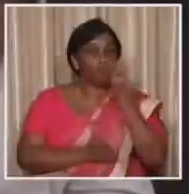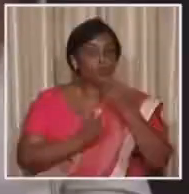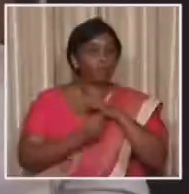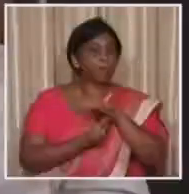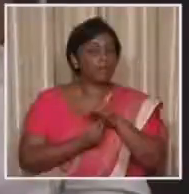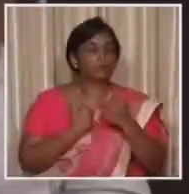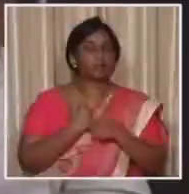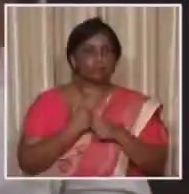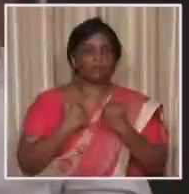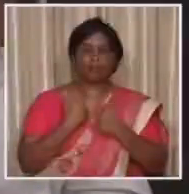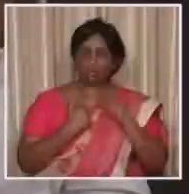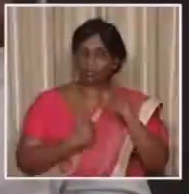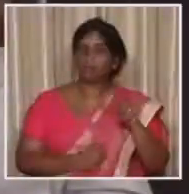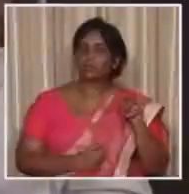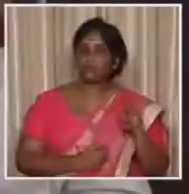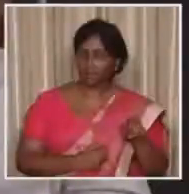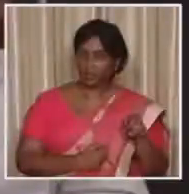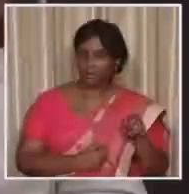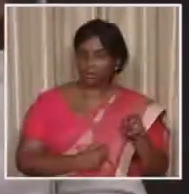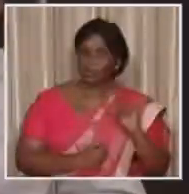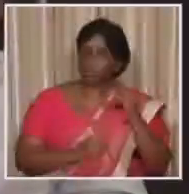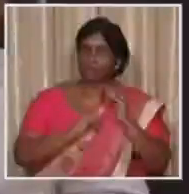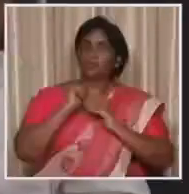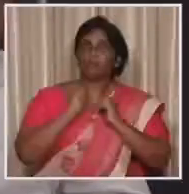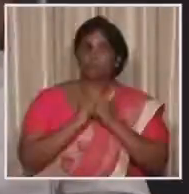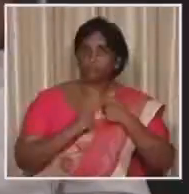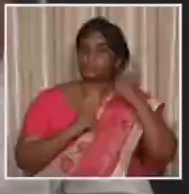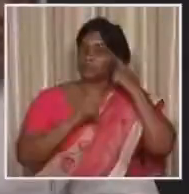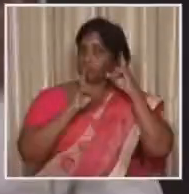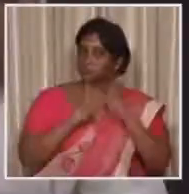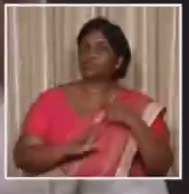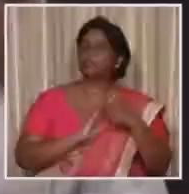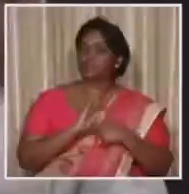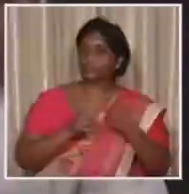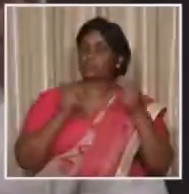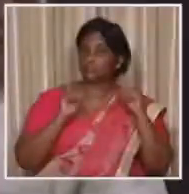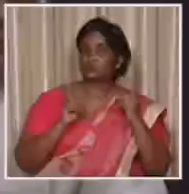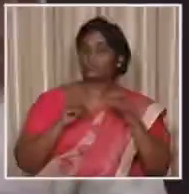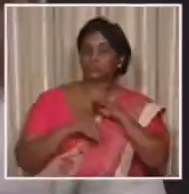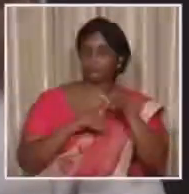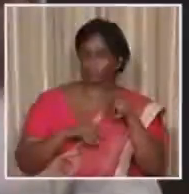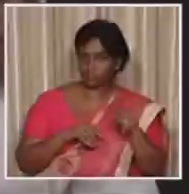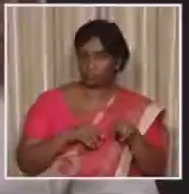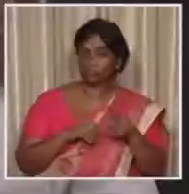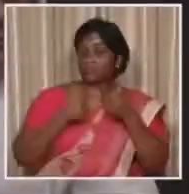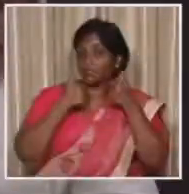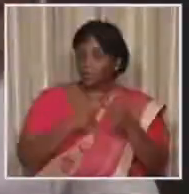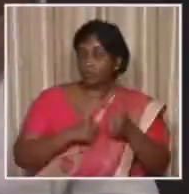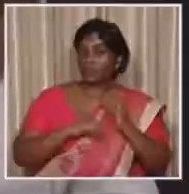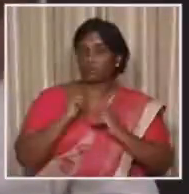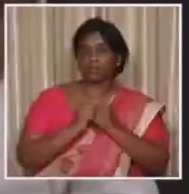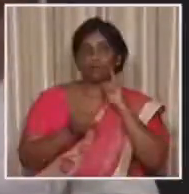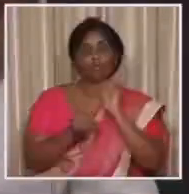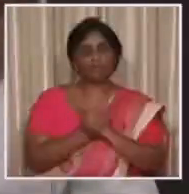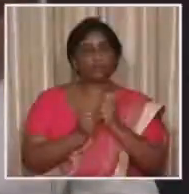හොයන්න අපි සකස් කරලා තියෙනවා යම්කිසි වැඩපිළිවෙළක්. මම හිතනවා එහෙම තමයි ලංකාවේ ක්‍රීඩා පිට්ටනි හරි විදියකට ප්‍රවේශම්